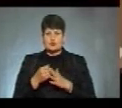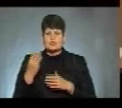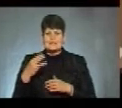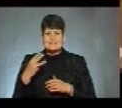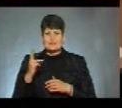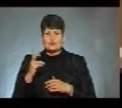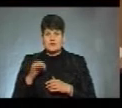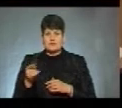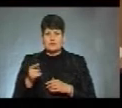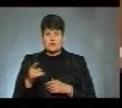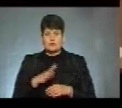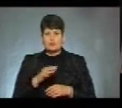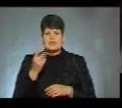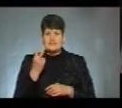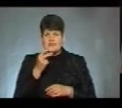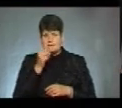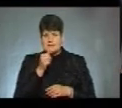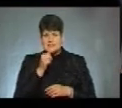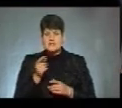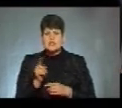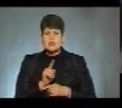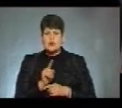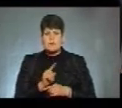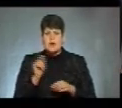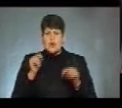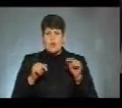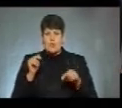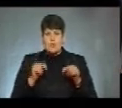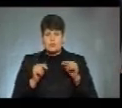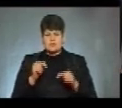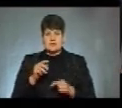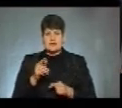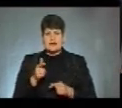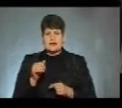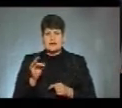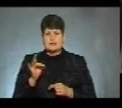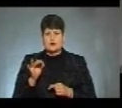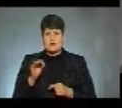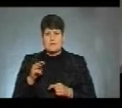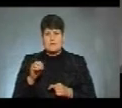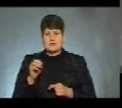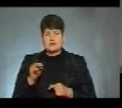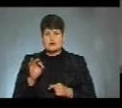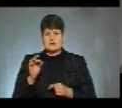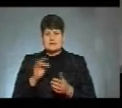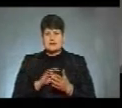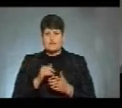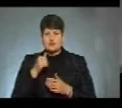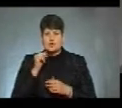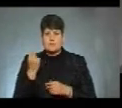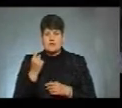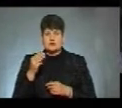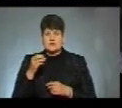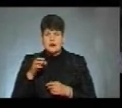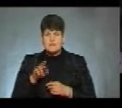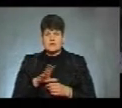Тернополі випало 2-місячні норми опадів, повідомила метеоролог обласного гідрометеоцентру Оксана Софінська. Так, вчора, 1 травня,